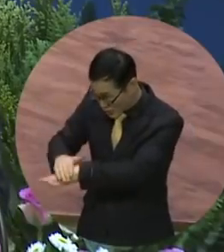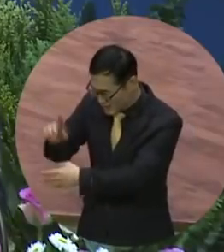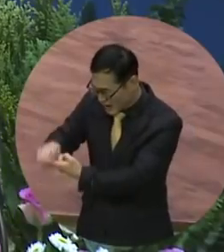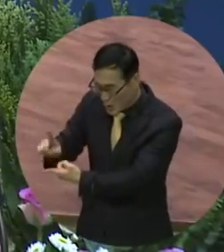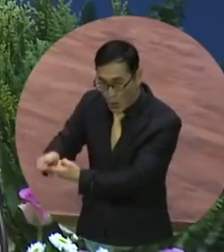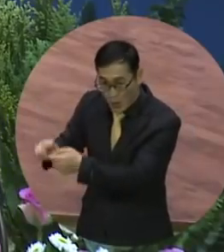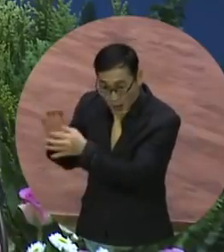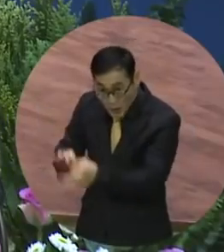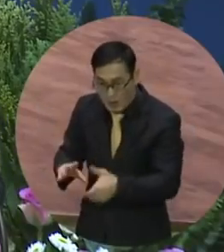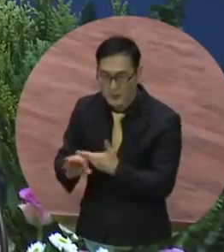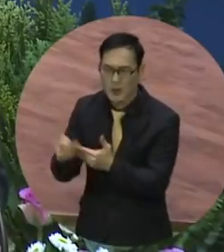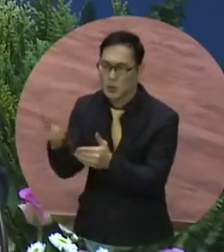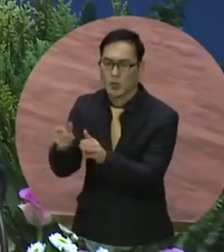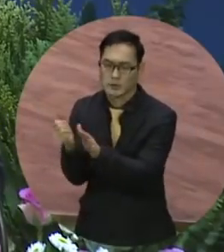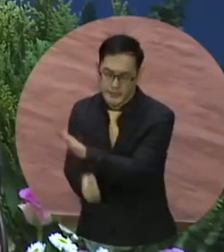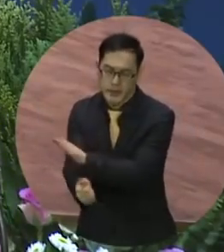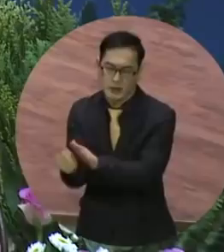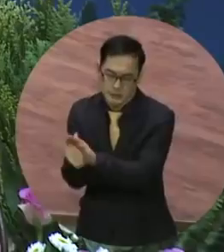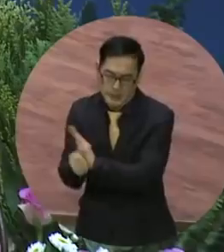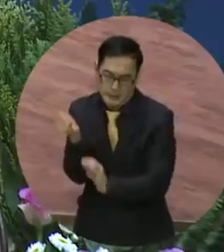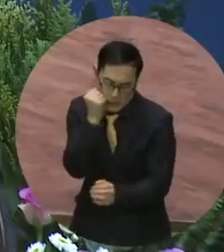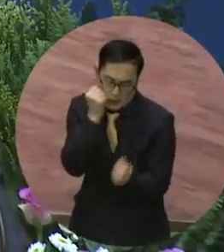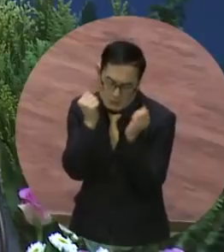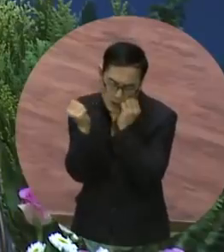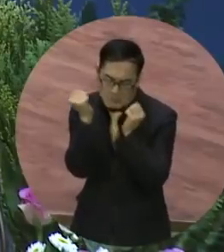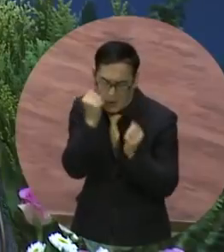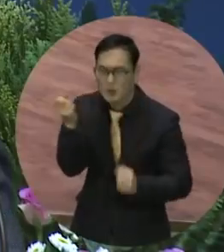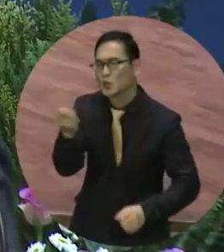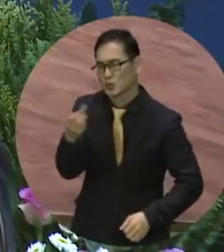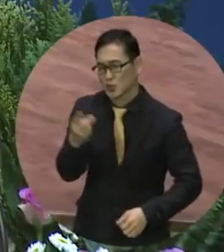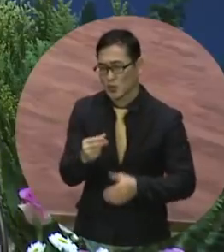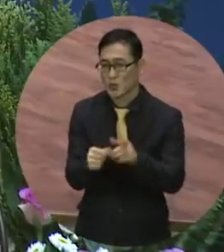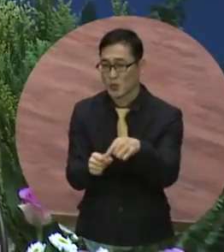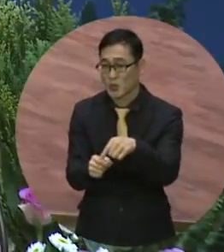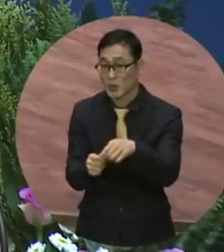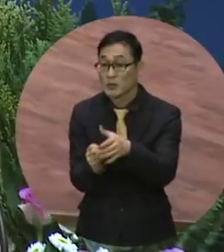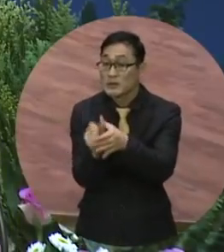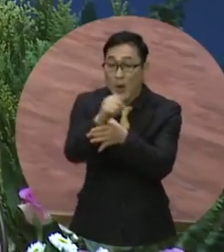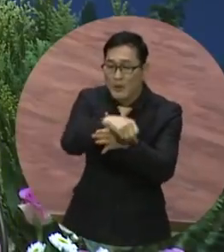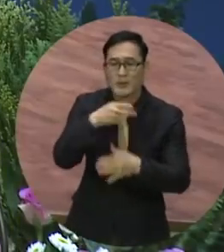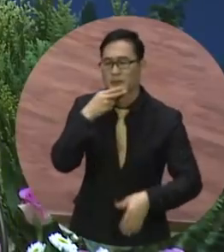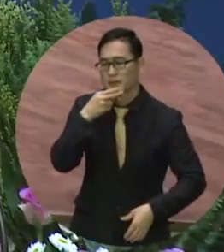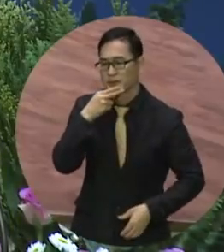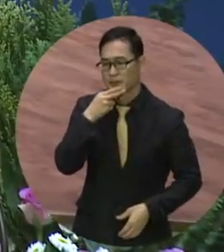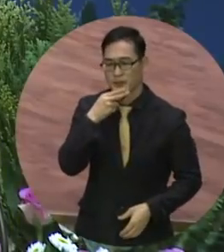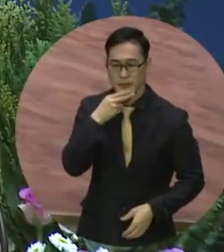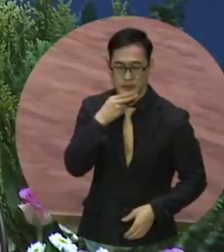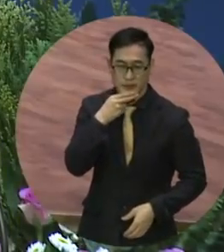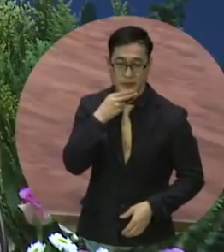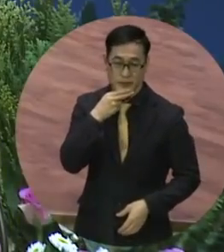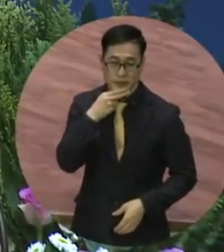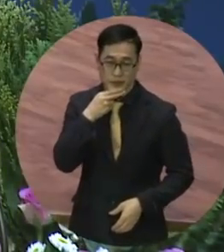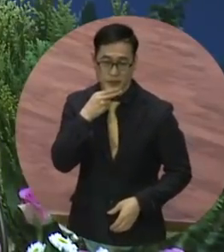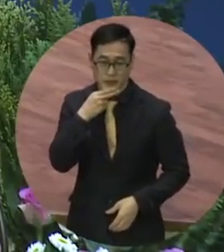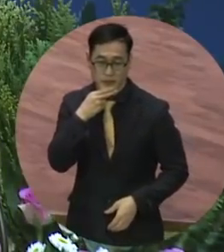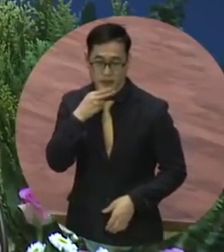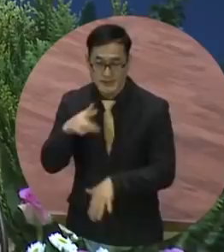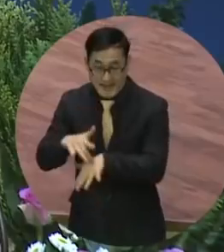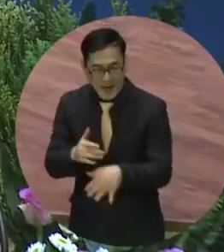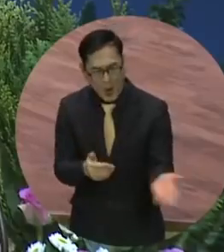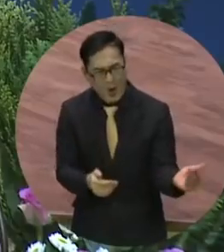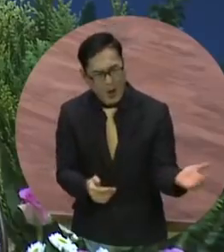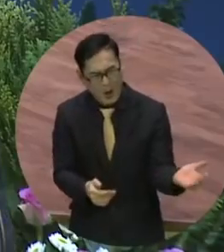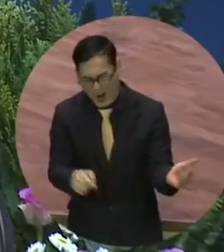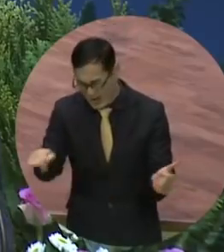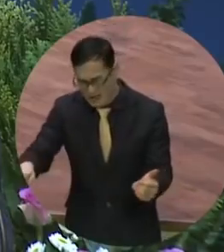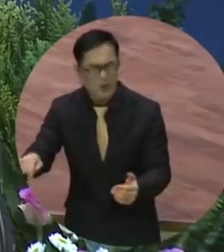실패하는 인생을 산다고. 아무 열매 없는 아무 증거 없는 그런 삶을 계속 살게끔 사단이 만든단 말이에요.